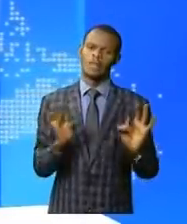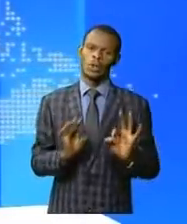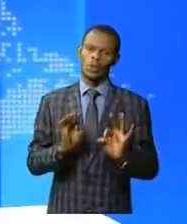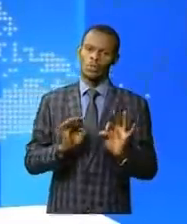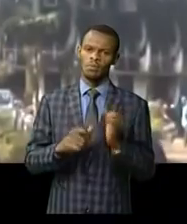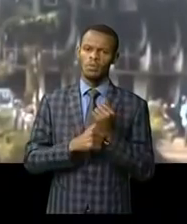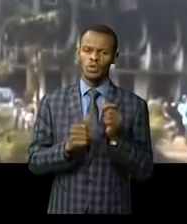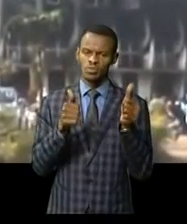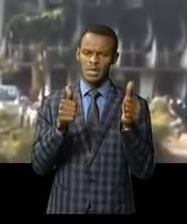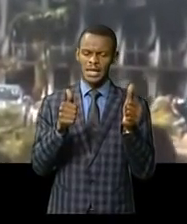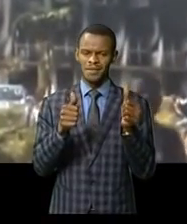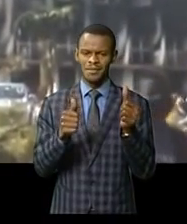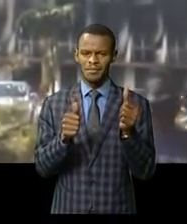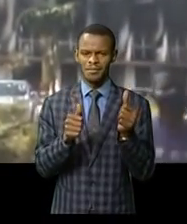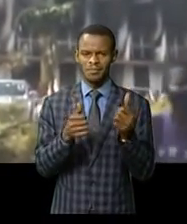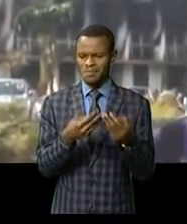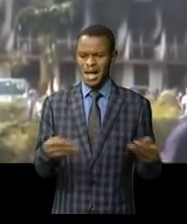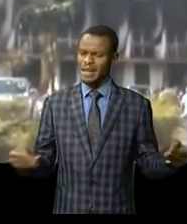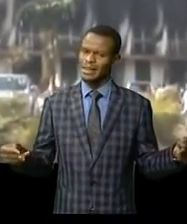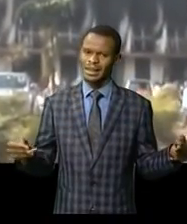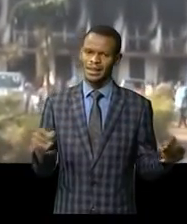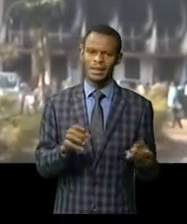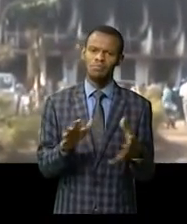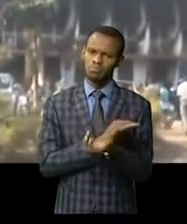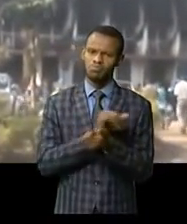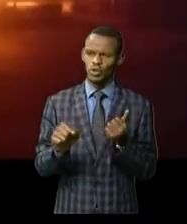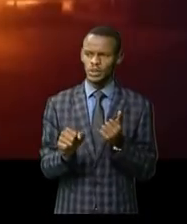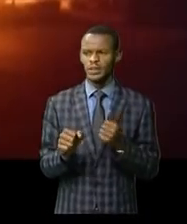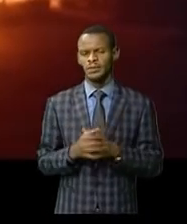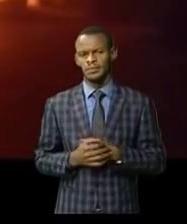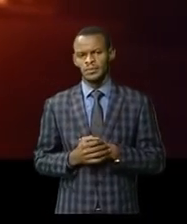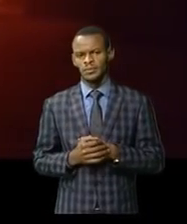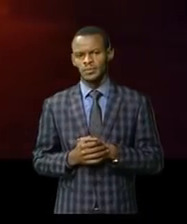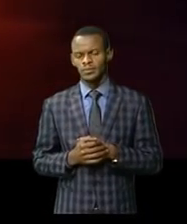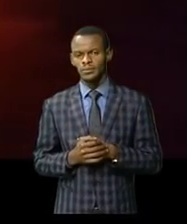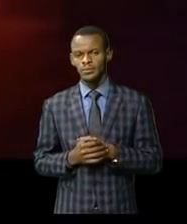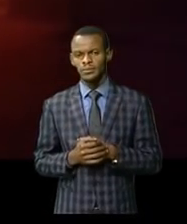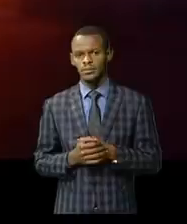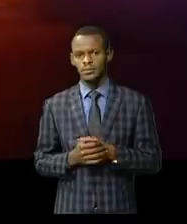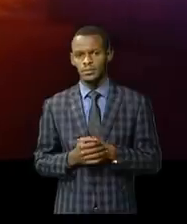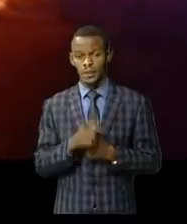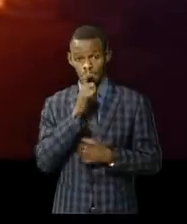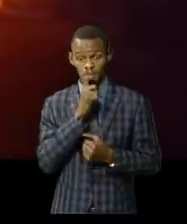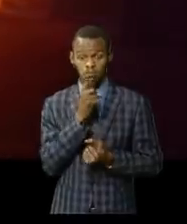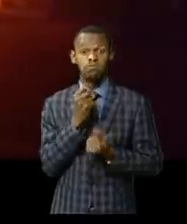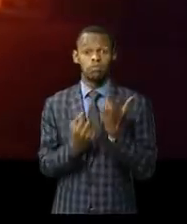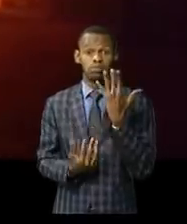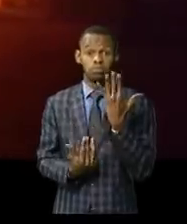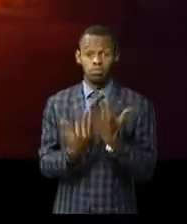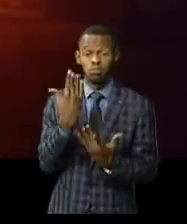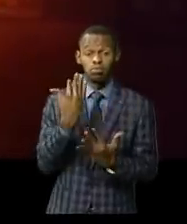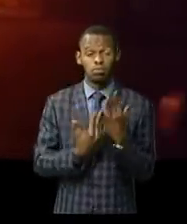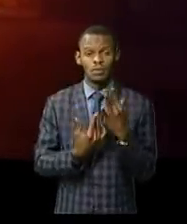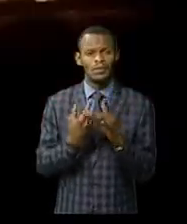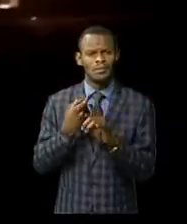Rodé Panda. Suite à un incendie jusque-là inexplicable survenu la